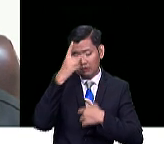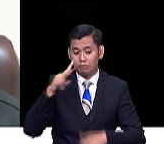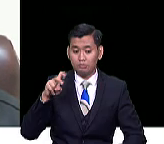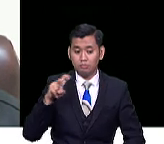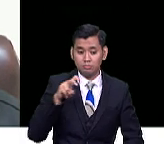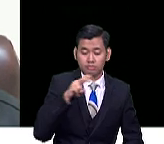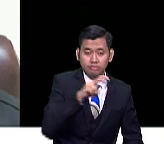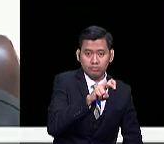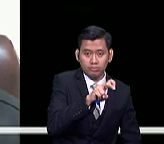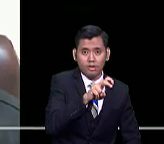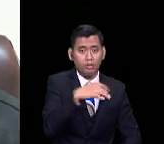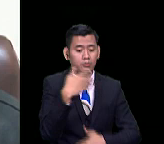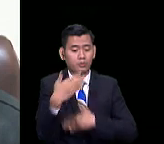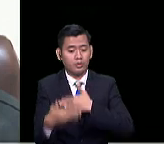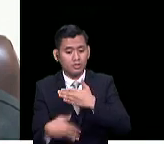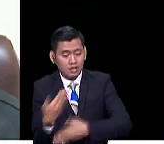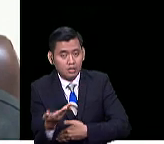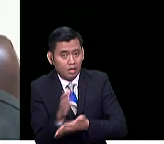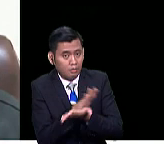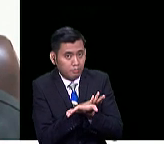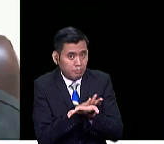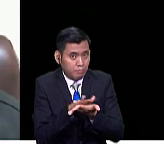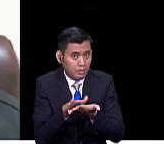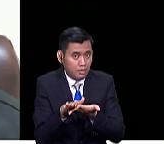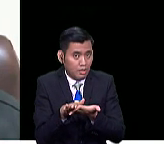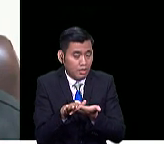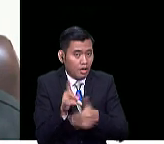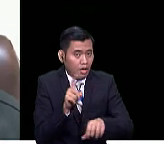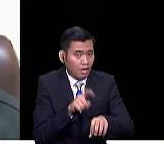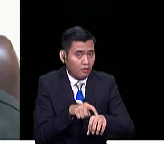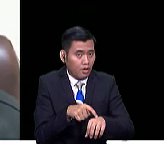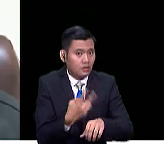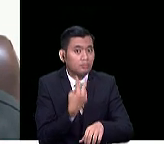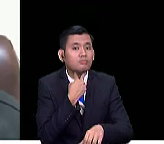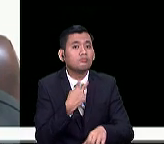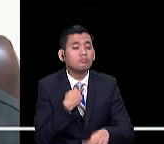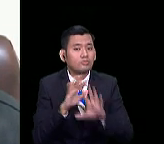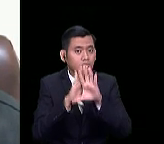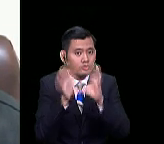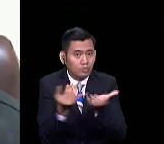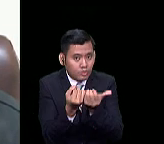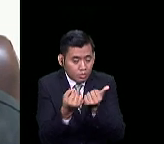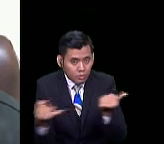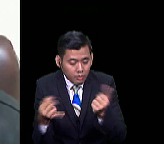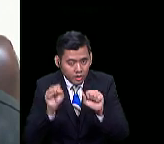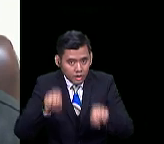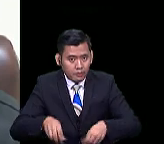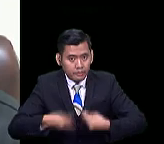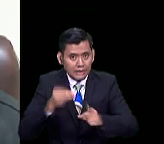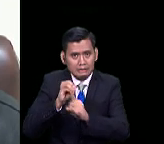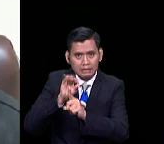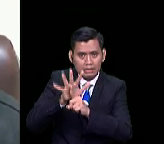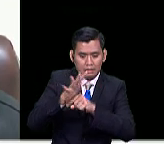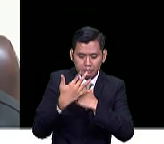berlaku proses pencucian keguguran yang seterusnya boleh menggunakan komplikasi apabila rahim itu menjadi